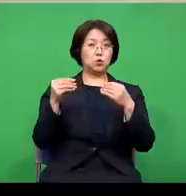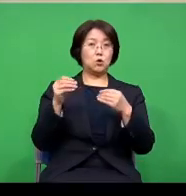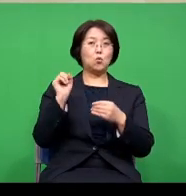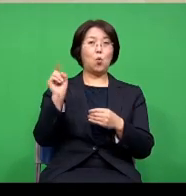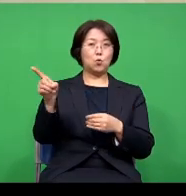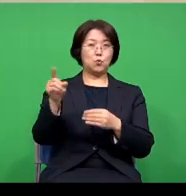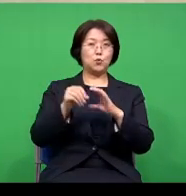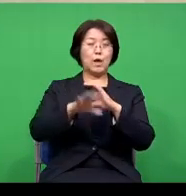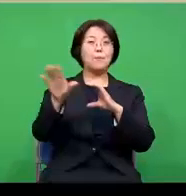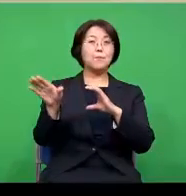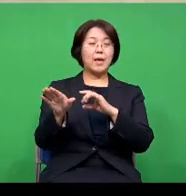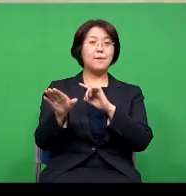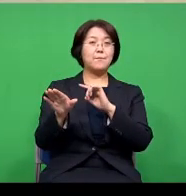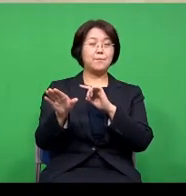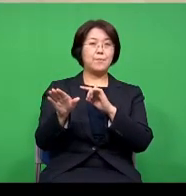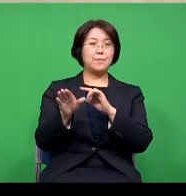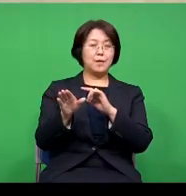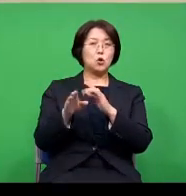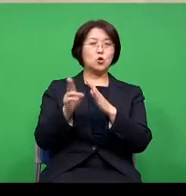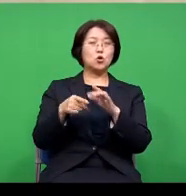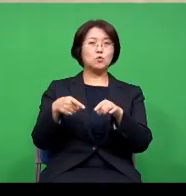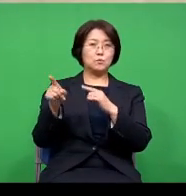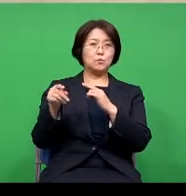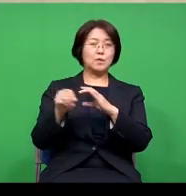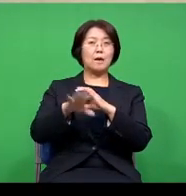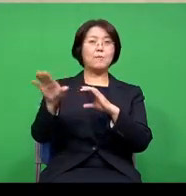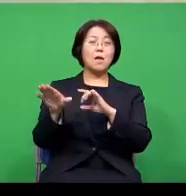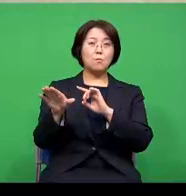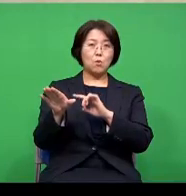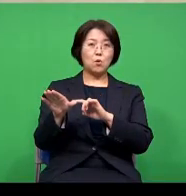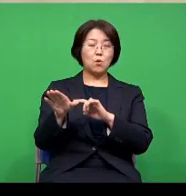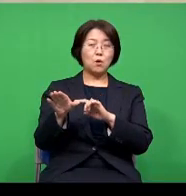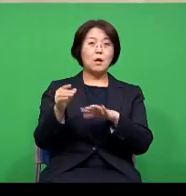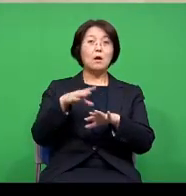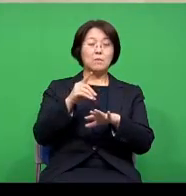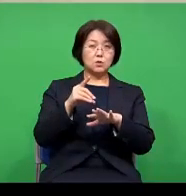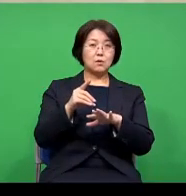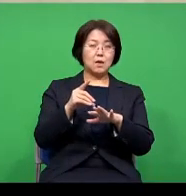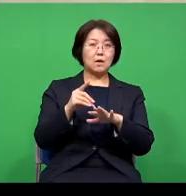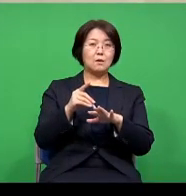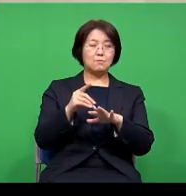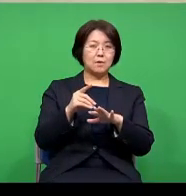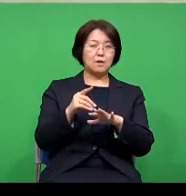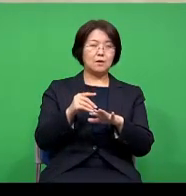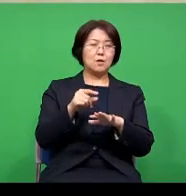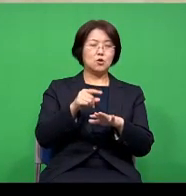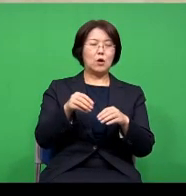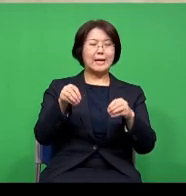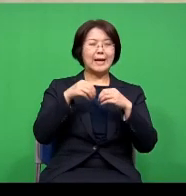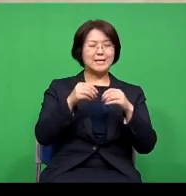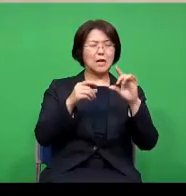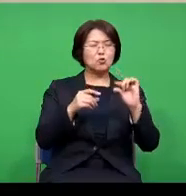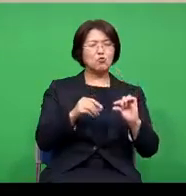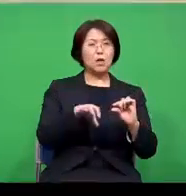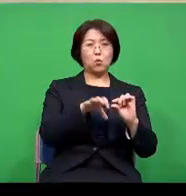国の GoTo トラベルキャンペーンも本当はですね、近隣のまずは感染の少ないところから始めた方がいいのではない